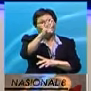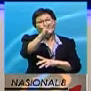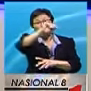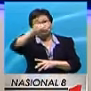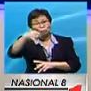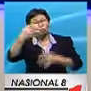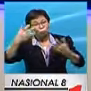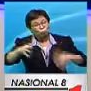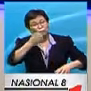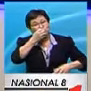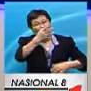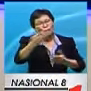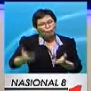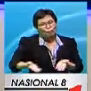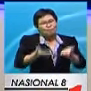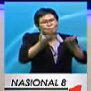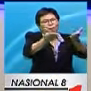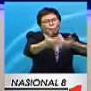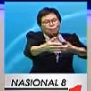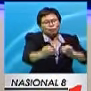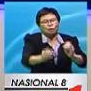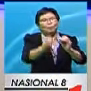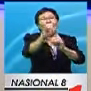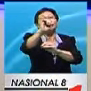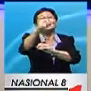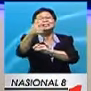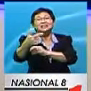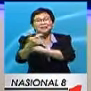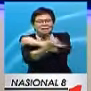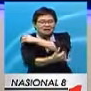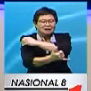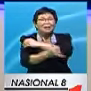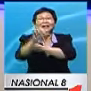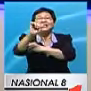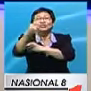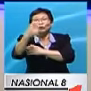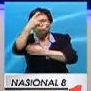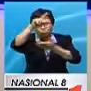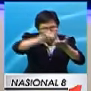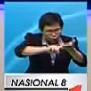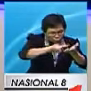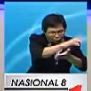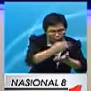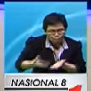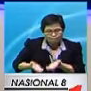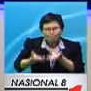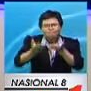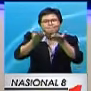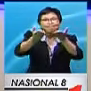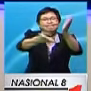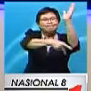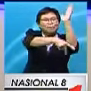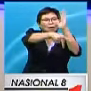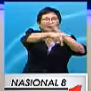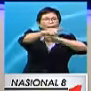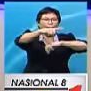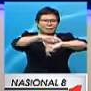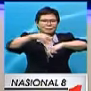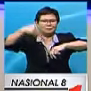ia telah dibawa ke peringkat pejabat peguam negara untuk diteliti dan akan dibentangkan di Parlimen sesi